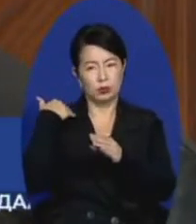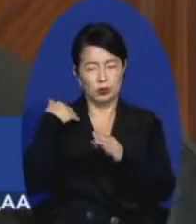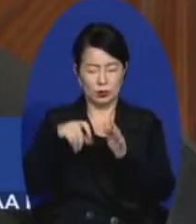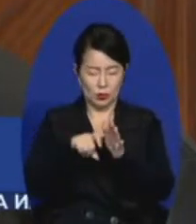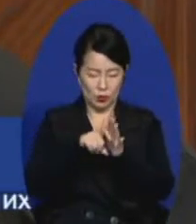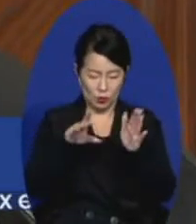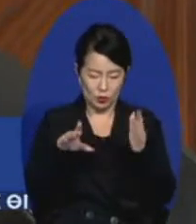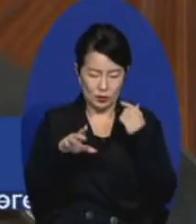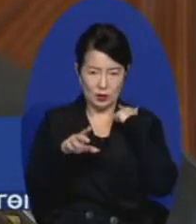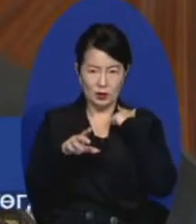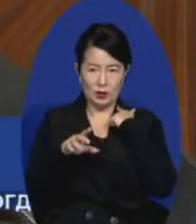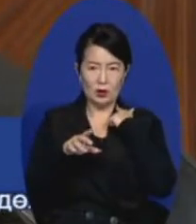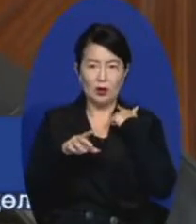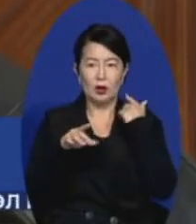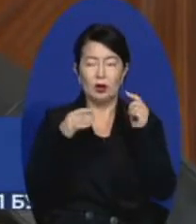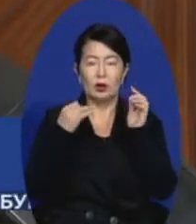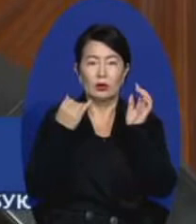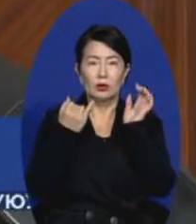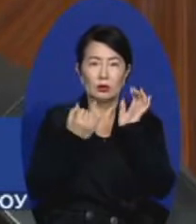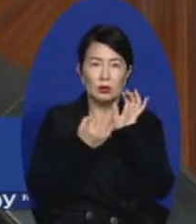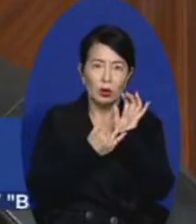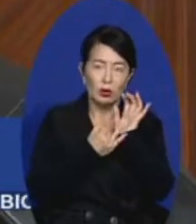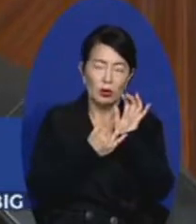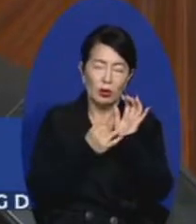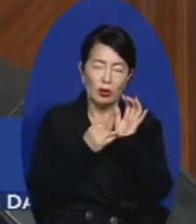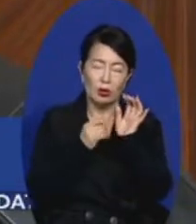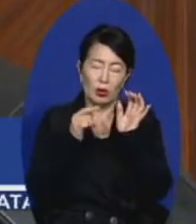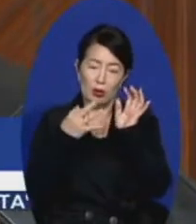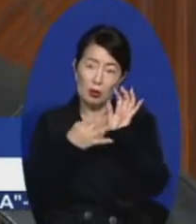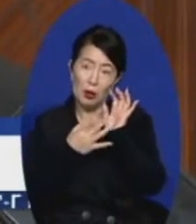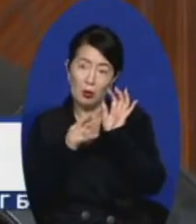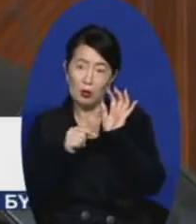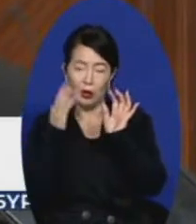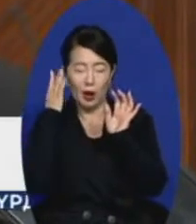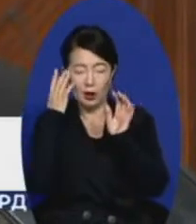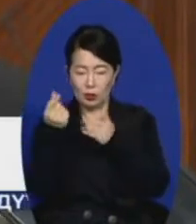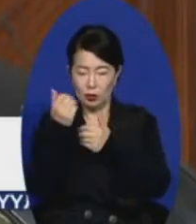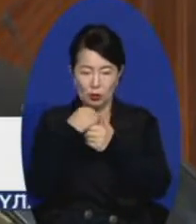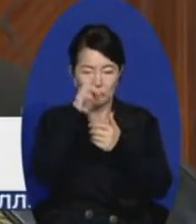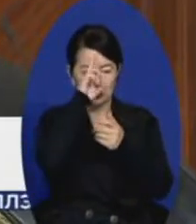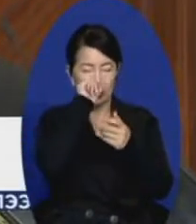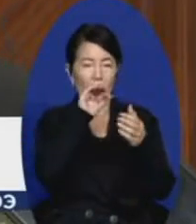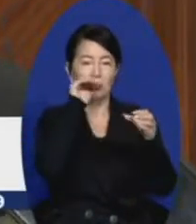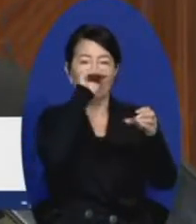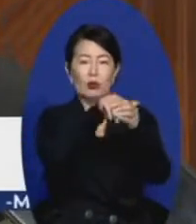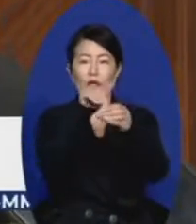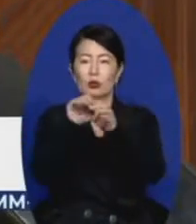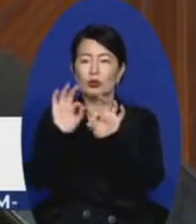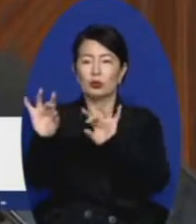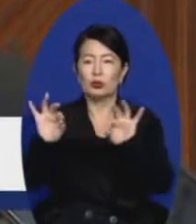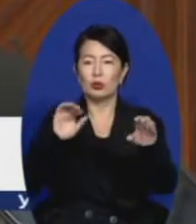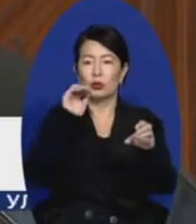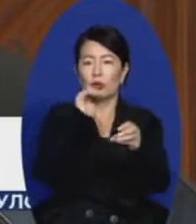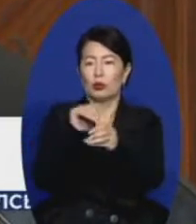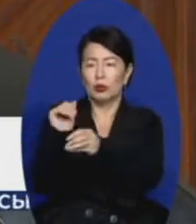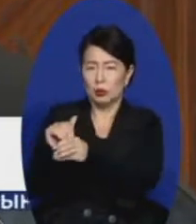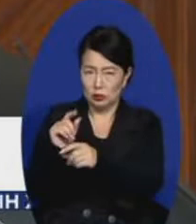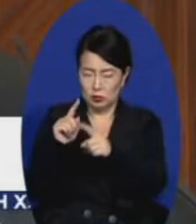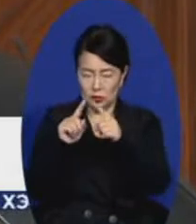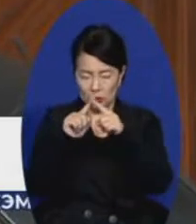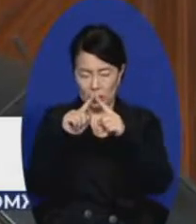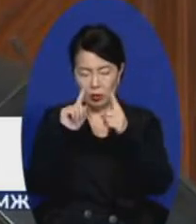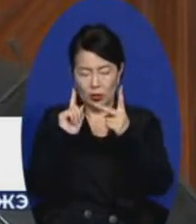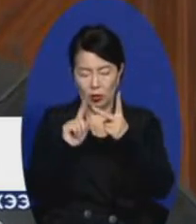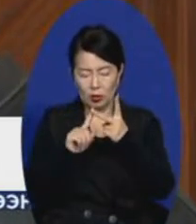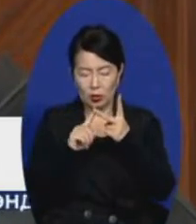энэ баг 7 8 9 удаа гадаадын хөрөнгө оруулалтын агентлаг маань өөр өөр яамд руу очсон, шилжиж чадсан. Нэгдүгээрт,